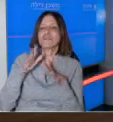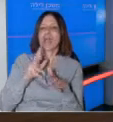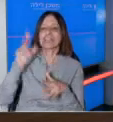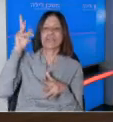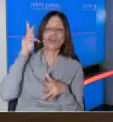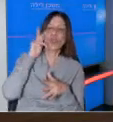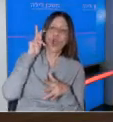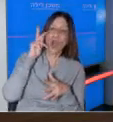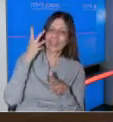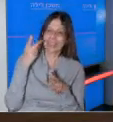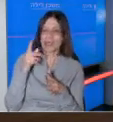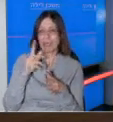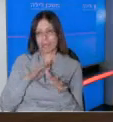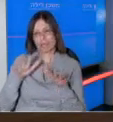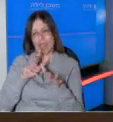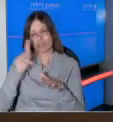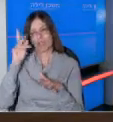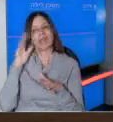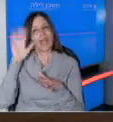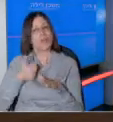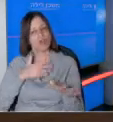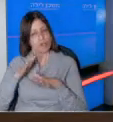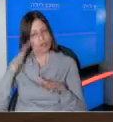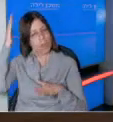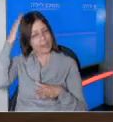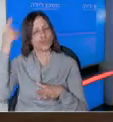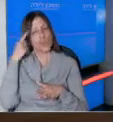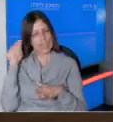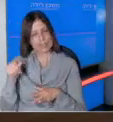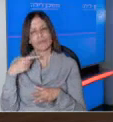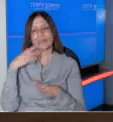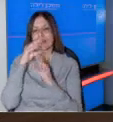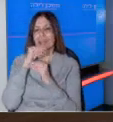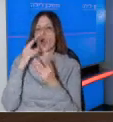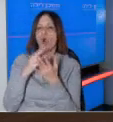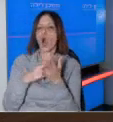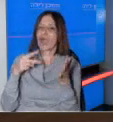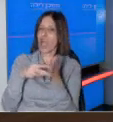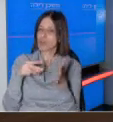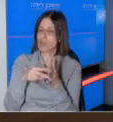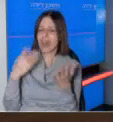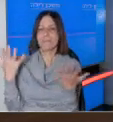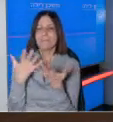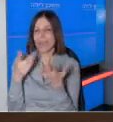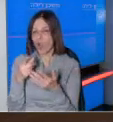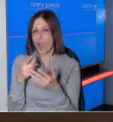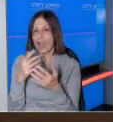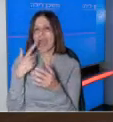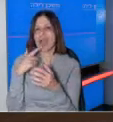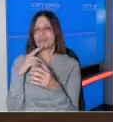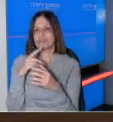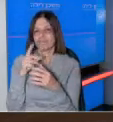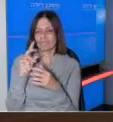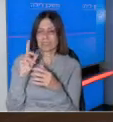ראש הממשלה נפתלי בנט יודע את זה. אבל בואו נדבר שנייה על חוק החשמל, עם כל הכבוד. מה שקורה, הסיפסור